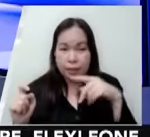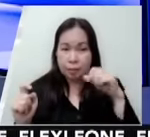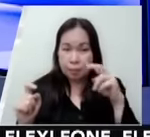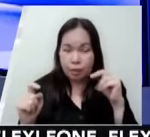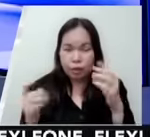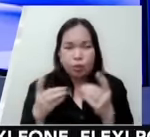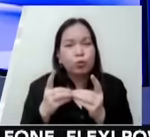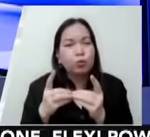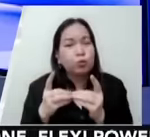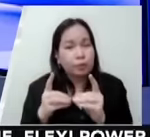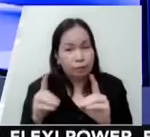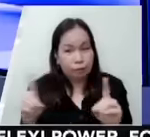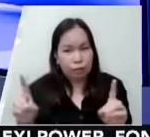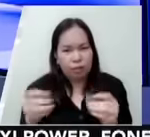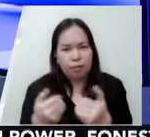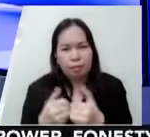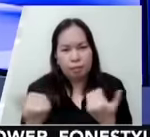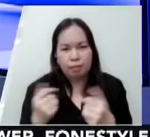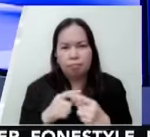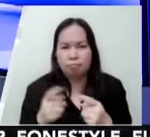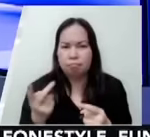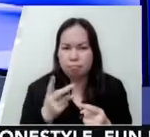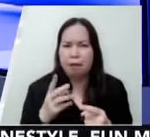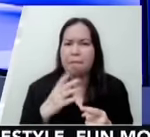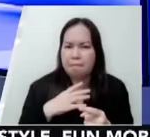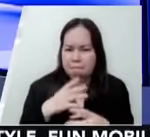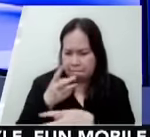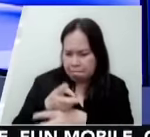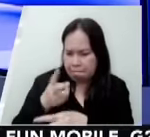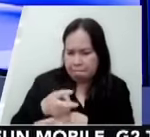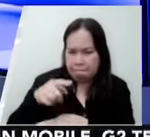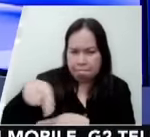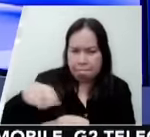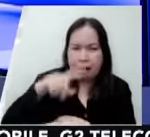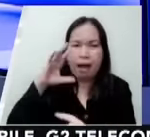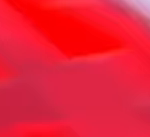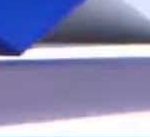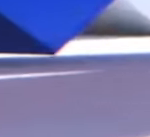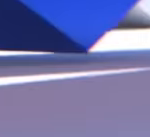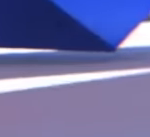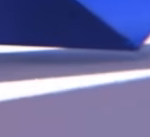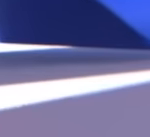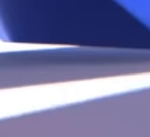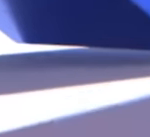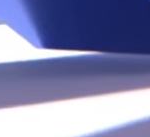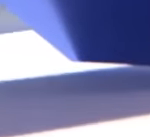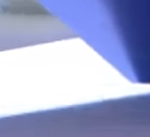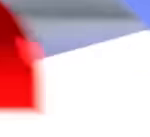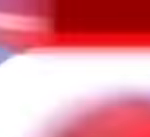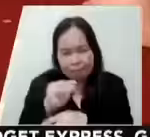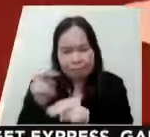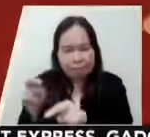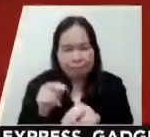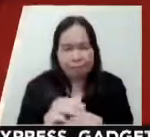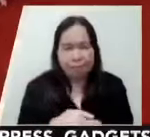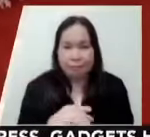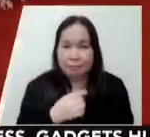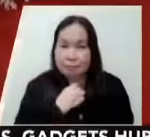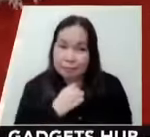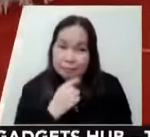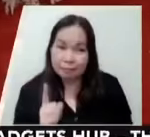nila, maayos ang kanilang co-parenting sa kanilang anak. Makichika kay Aubrey Carampel.